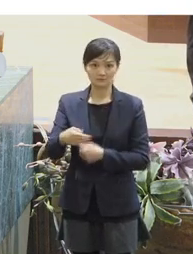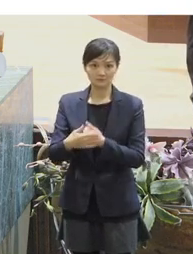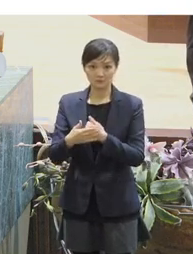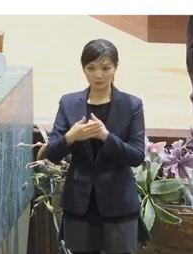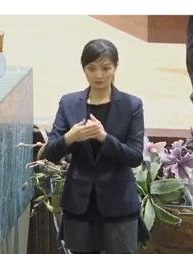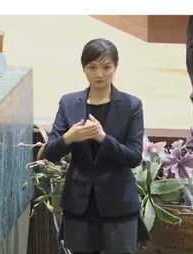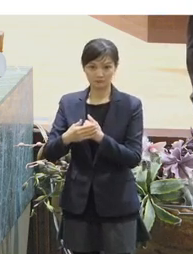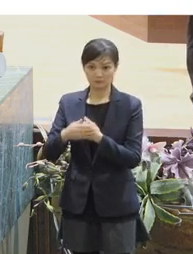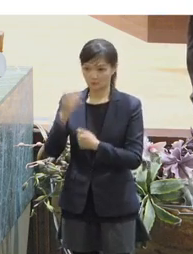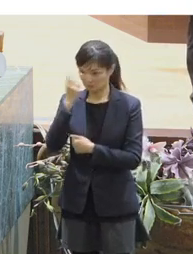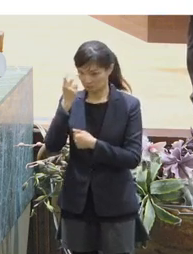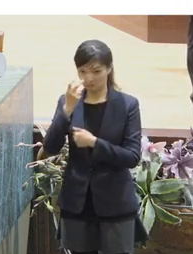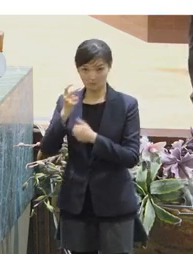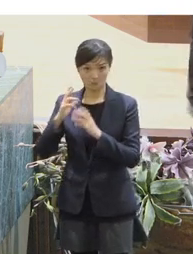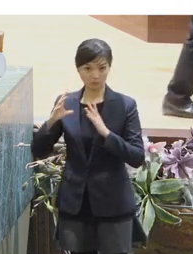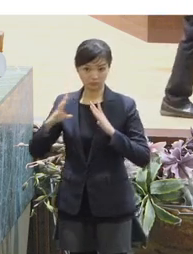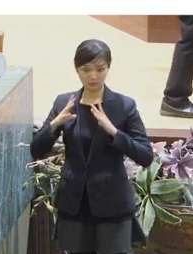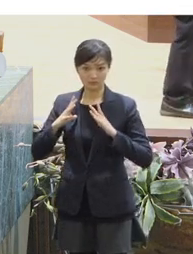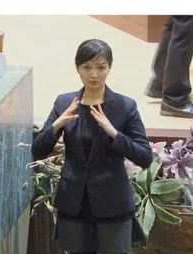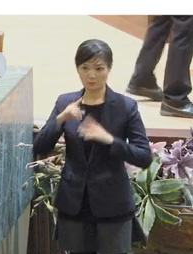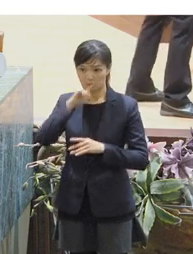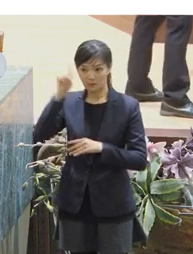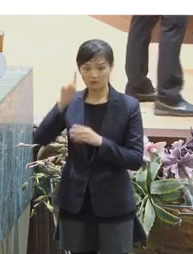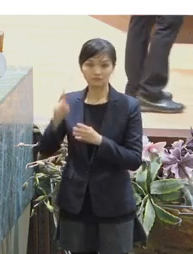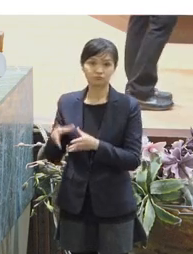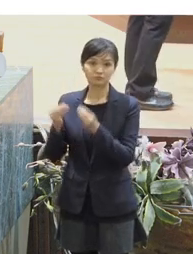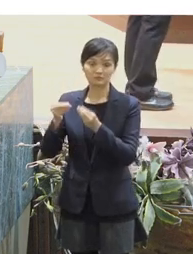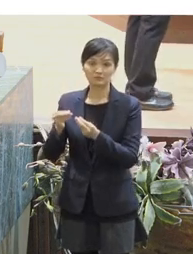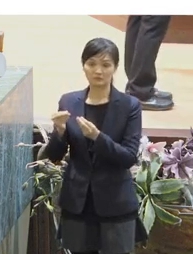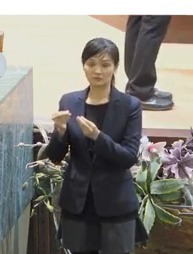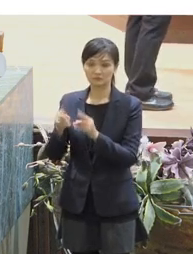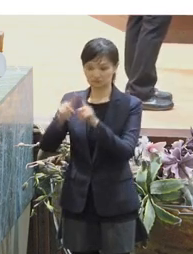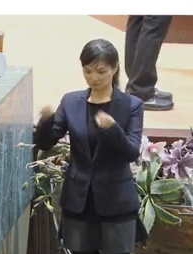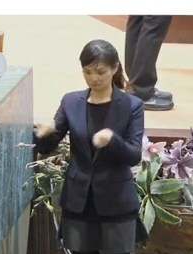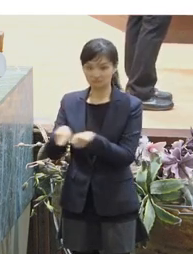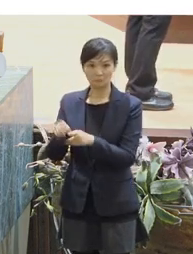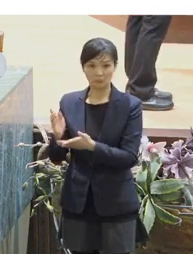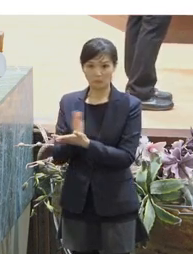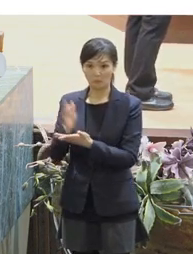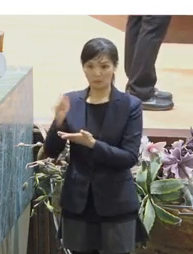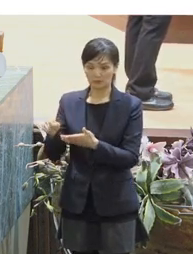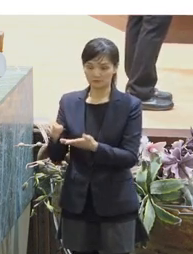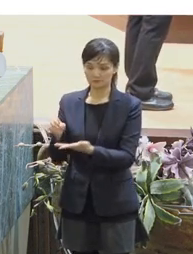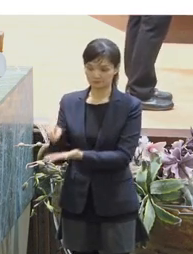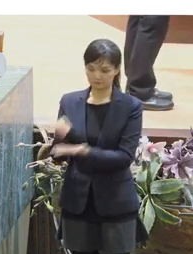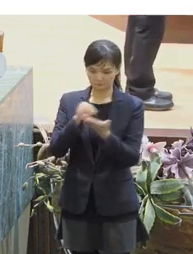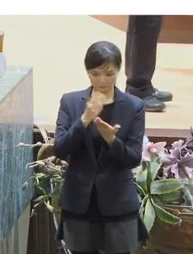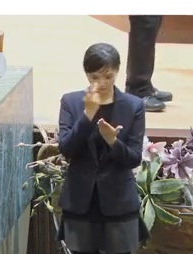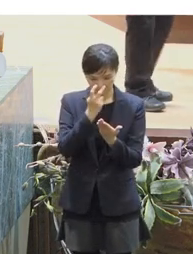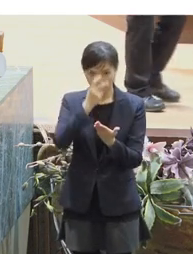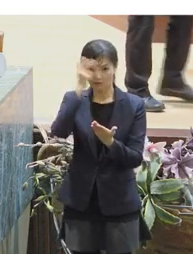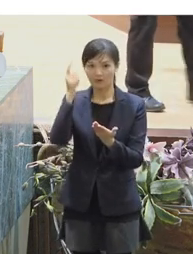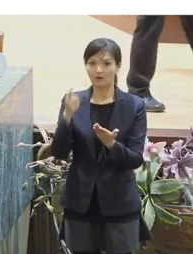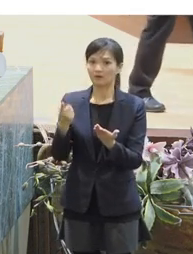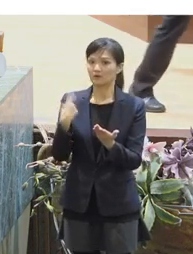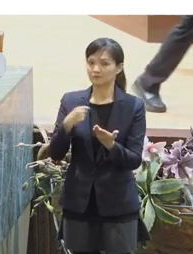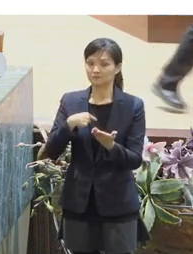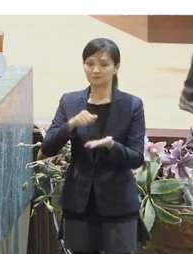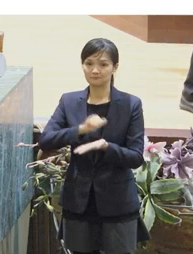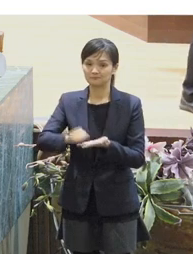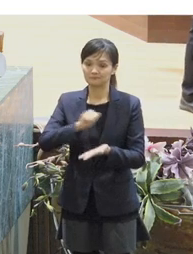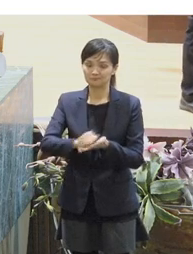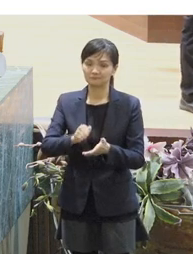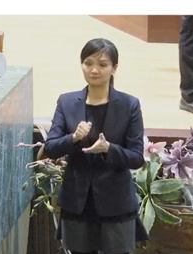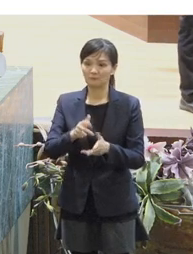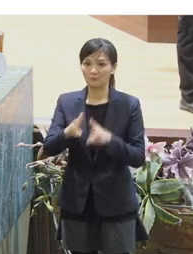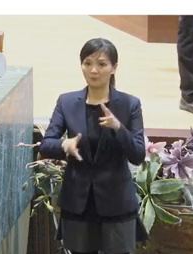的不起诉书里面发现的。原来这个是来自印刷电路板的粉碎料，经过处理